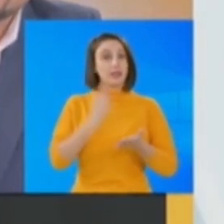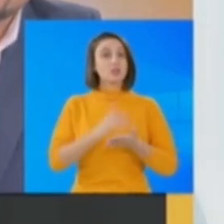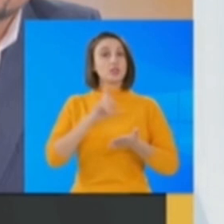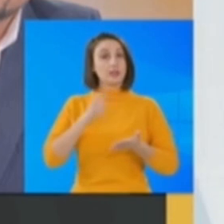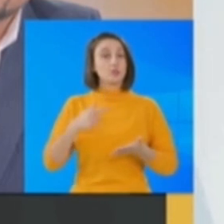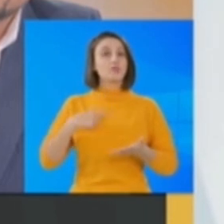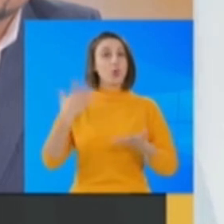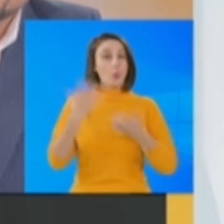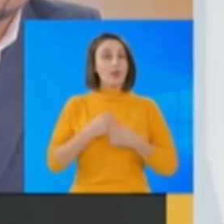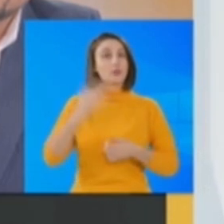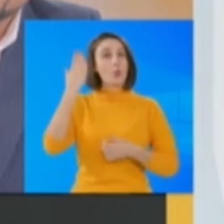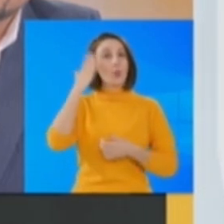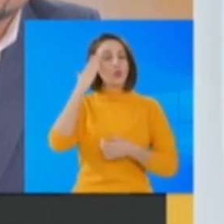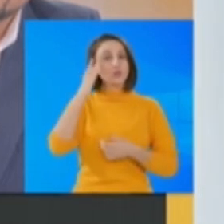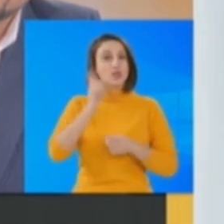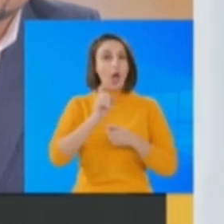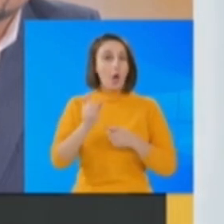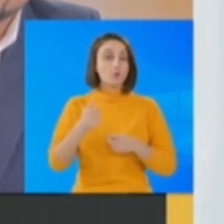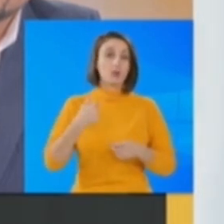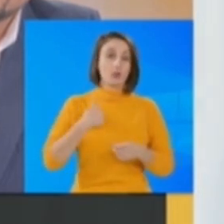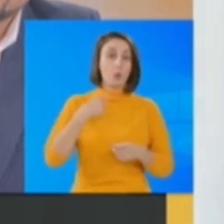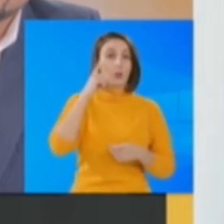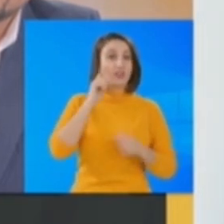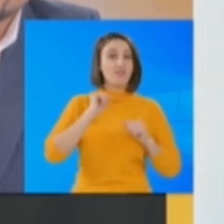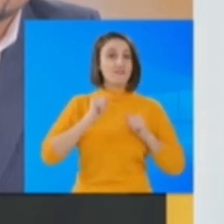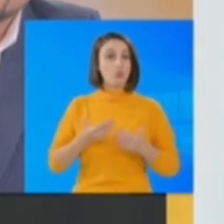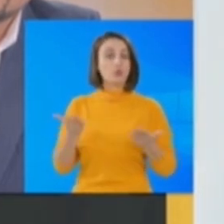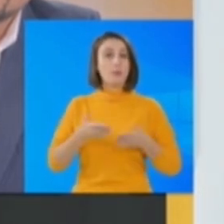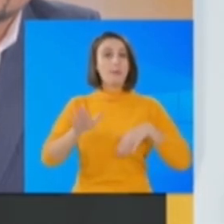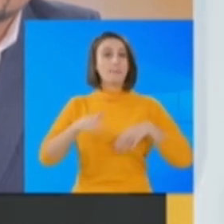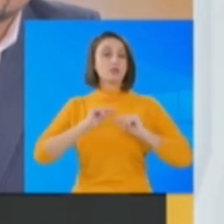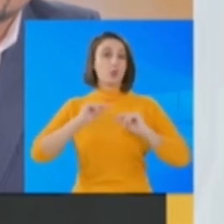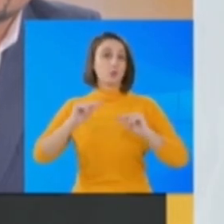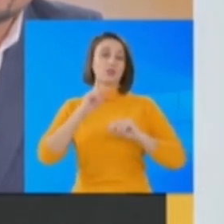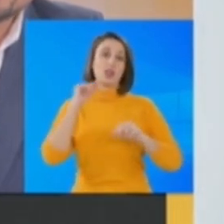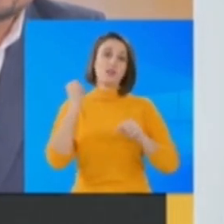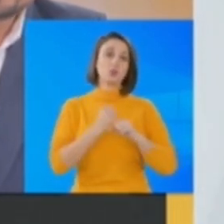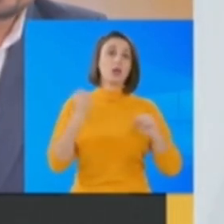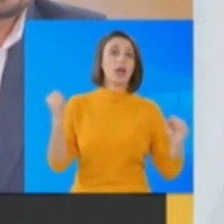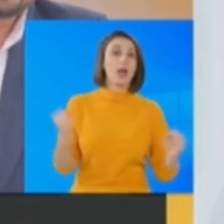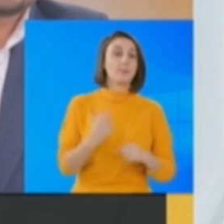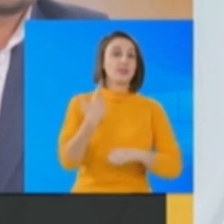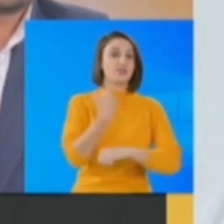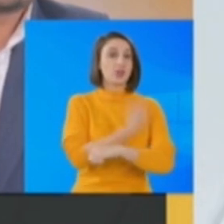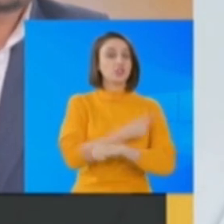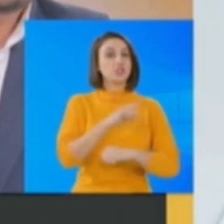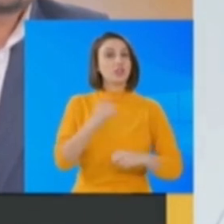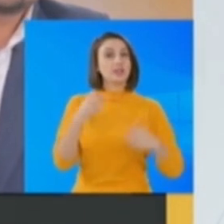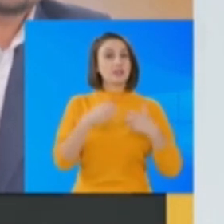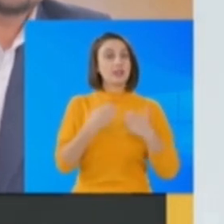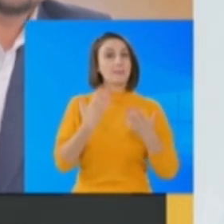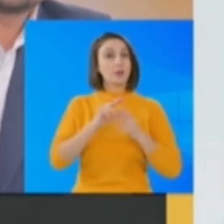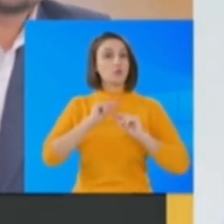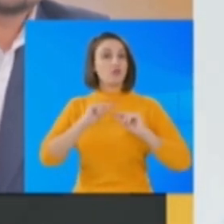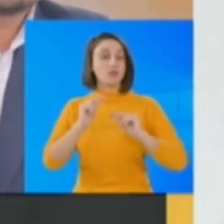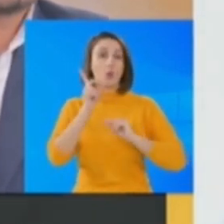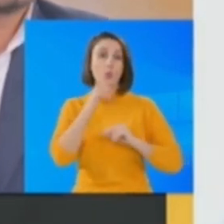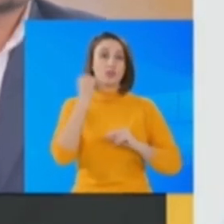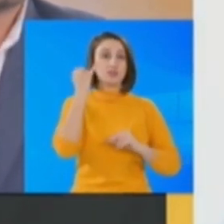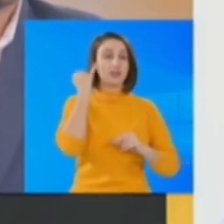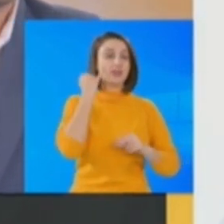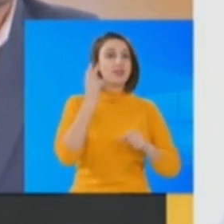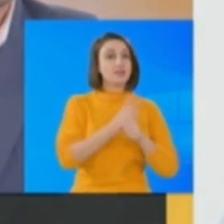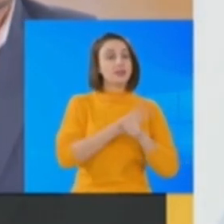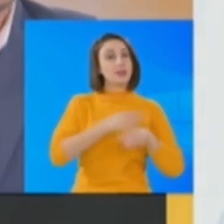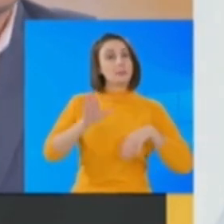parte, deciziile trebuie să fie luate în cunoștință de cauză. Cred că eforturile pe care Ministerul Educației le-a făcut prin campania Vaccinare și Testare pentru Învățare, în